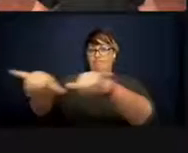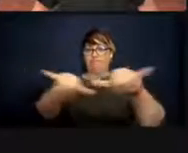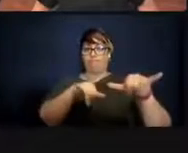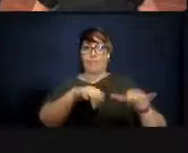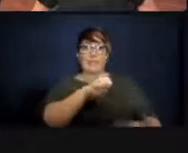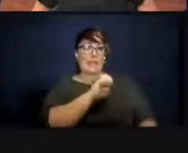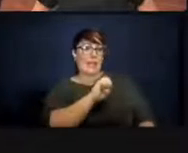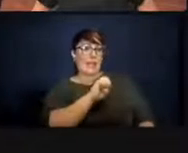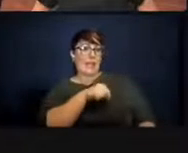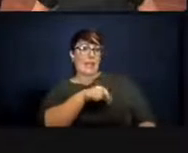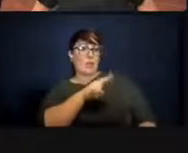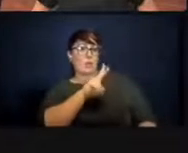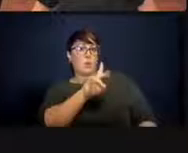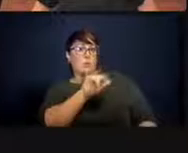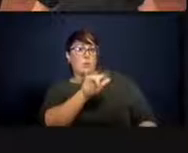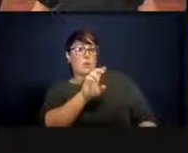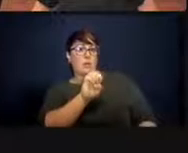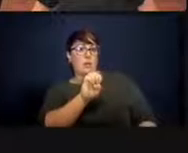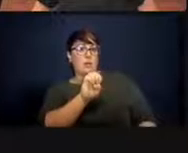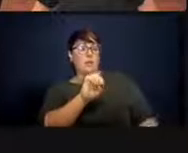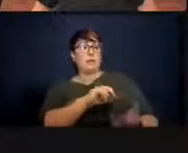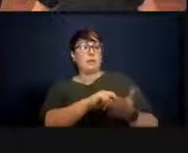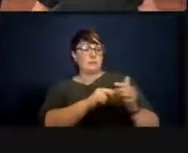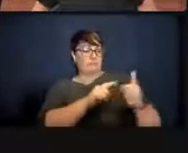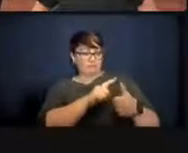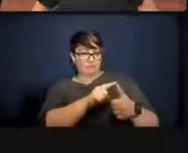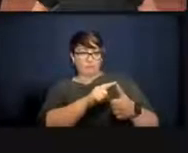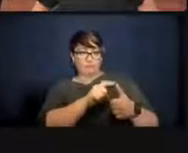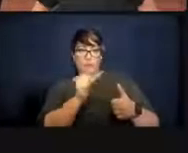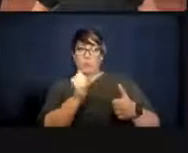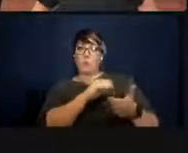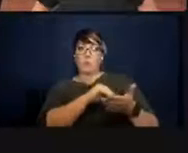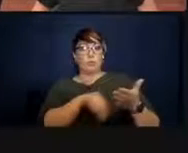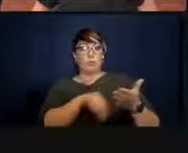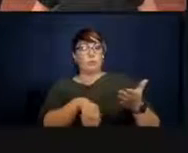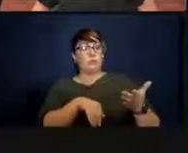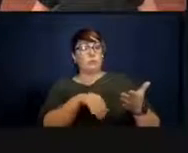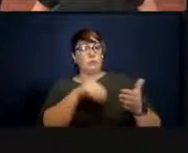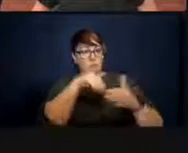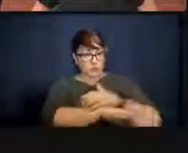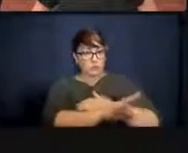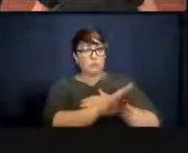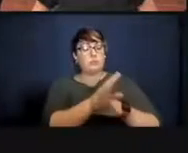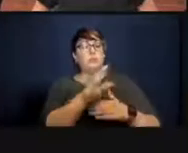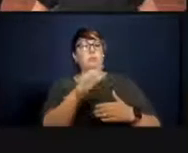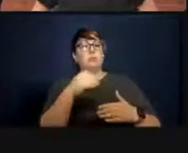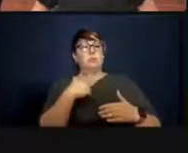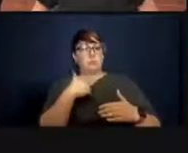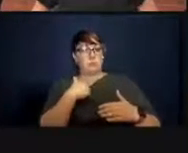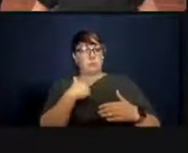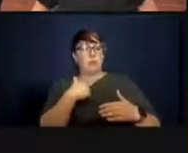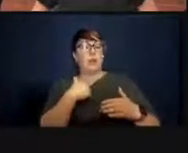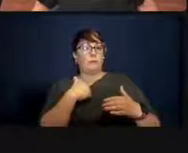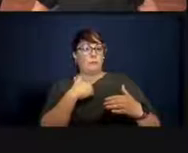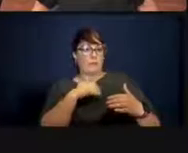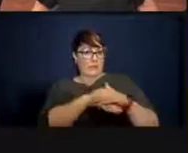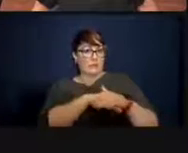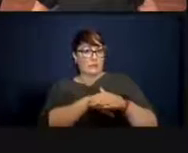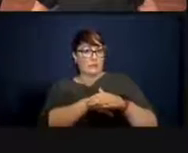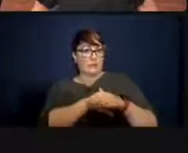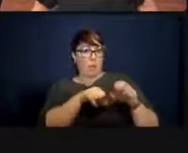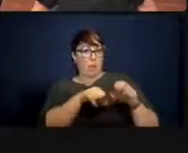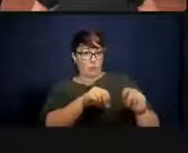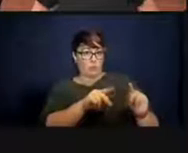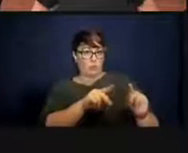هي أن نكون بالتوازي مع الجميع، ولكن الإنصاف هو أن نضمن أن كل طالب يدخل إلى هذه